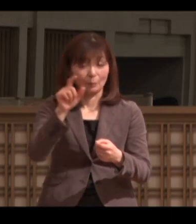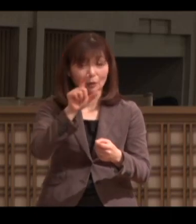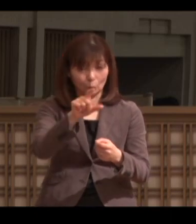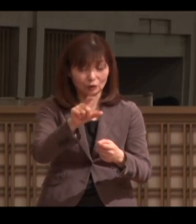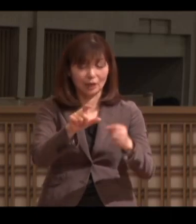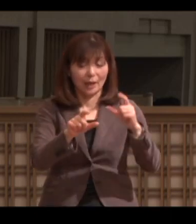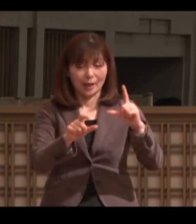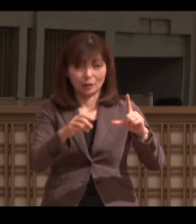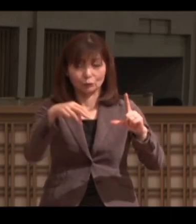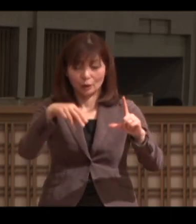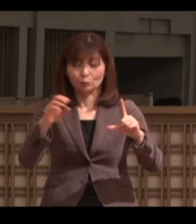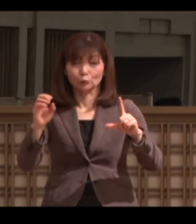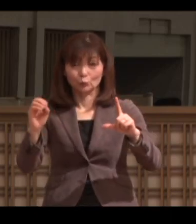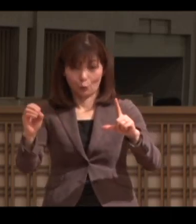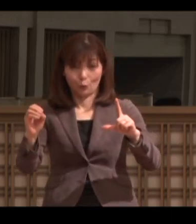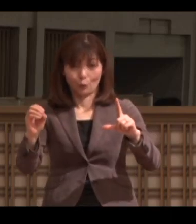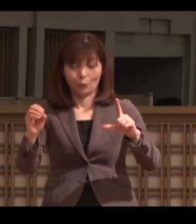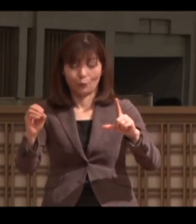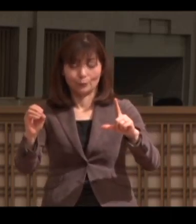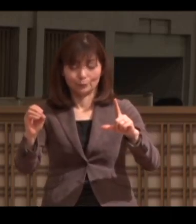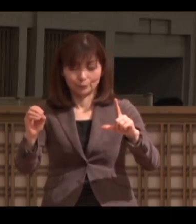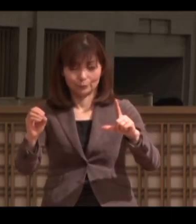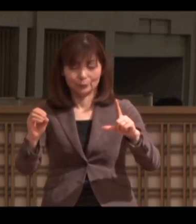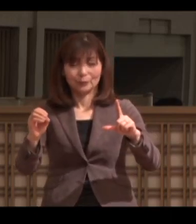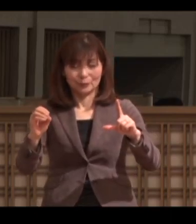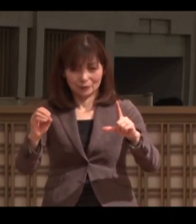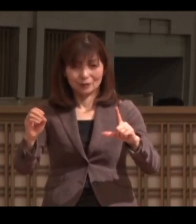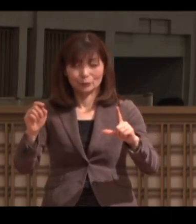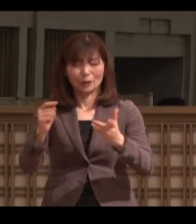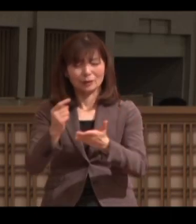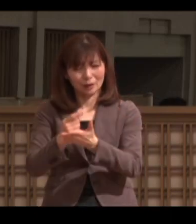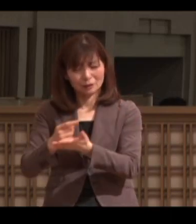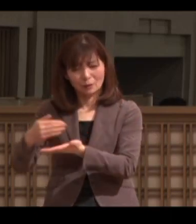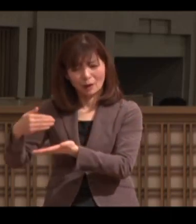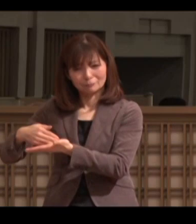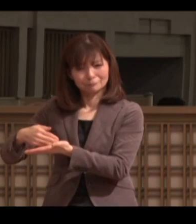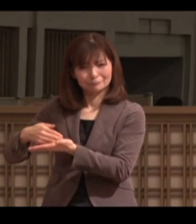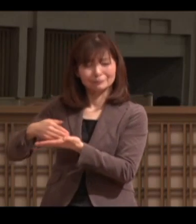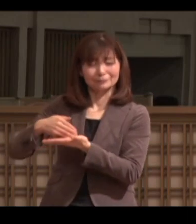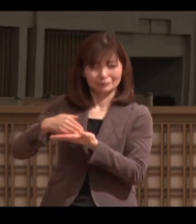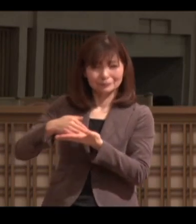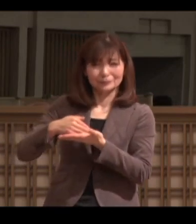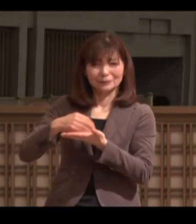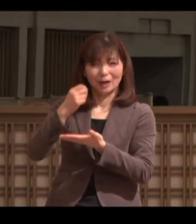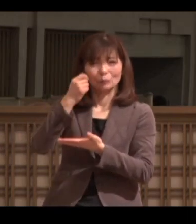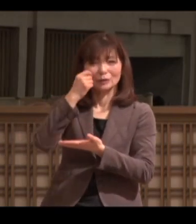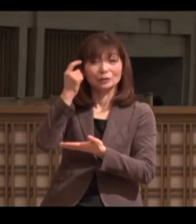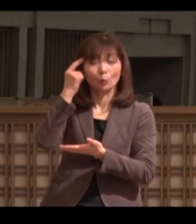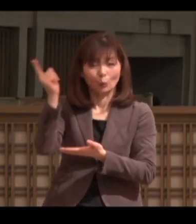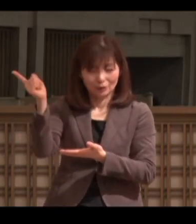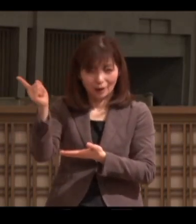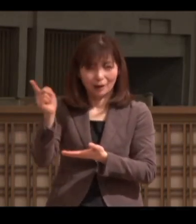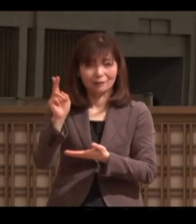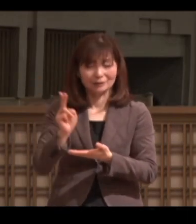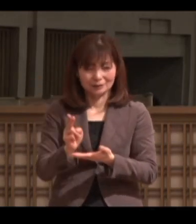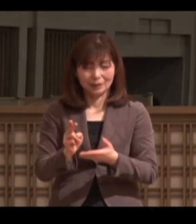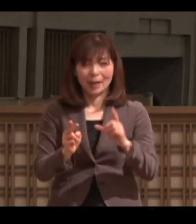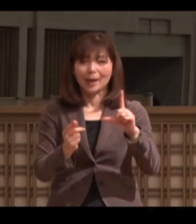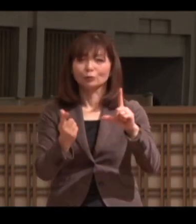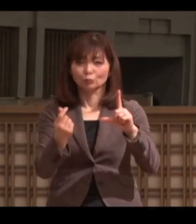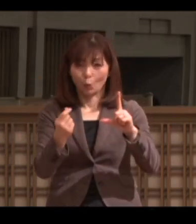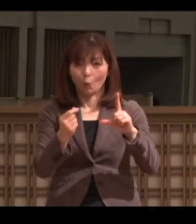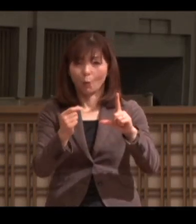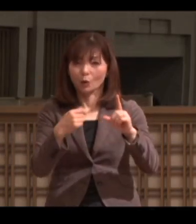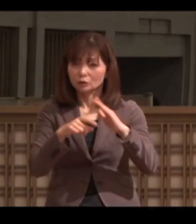それだけだとですねえ私を説得しきれないかと思ったんでしょうかエルモというのはですね実